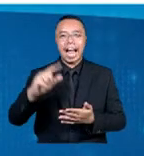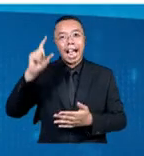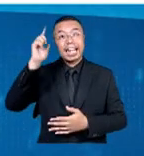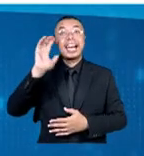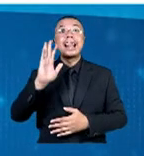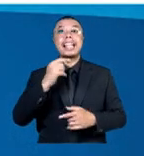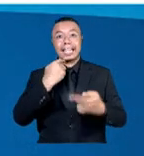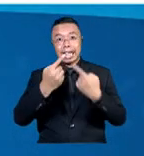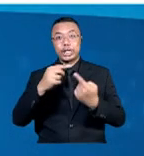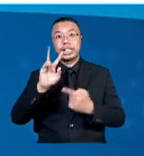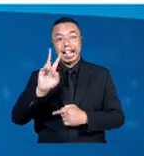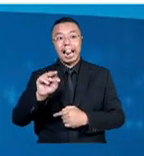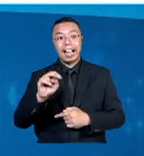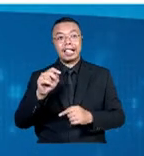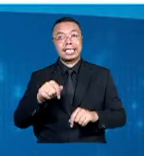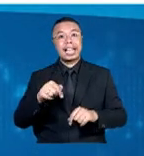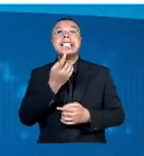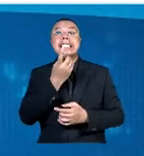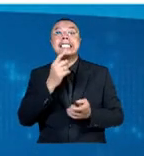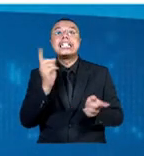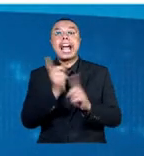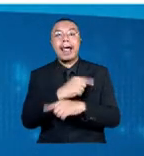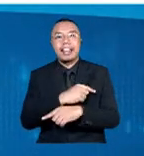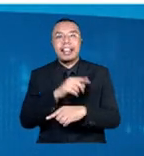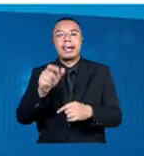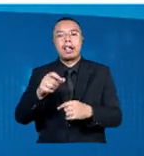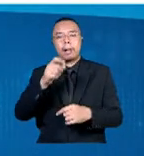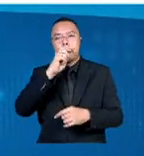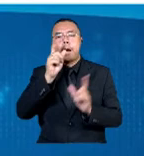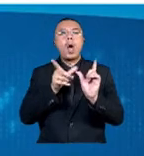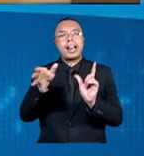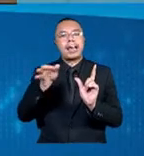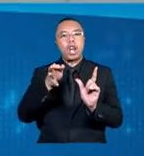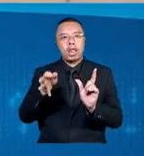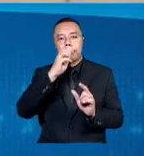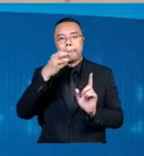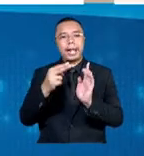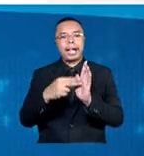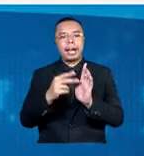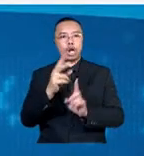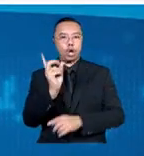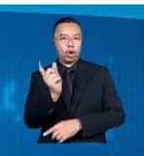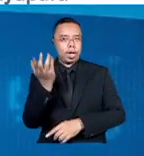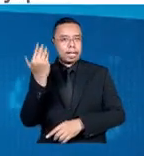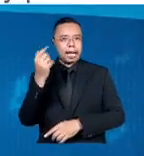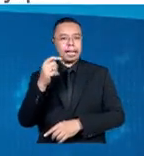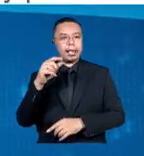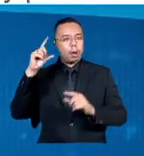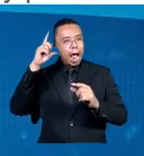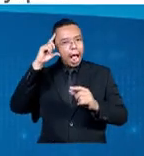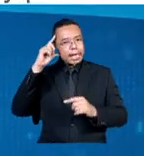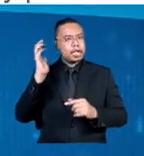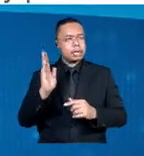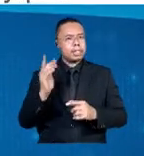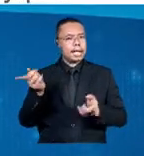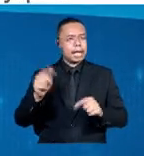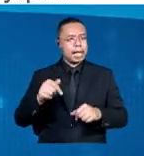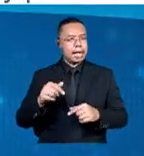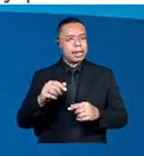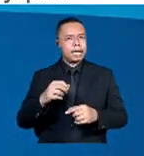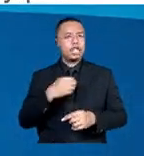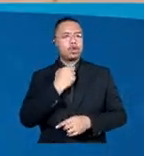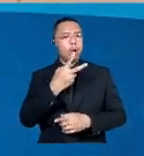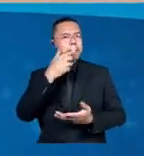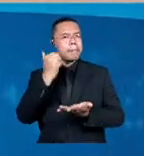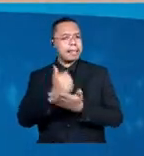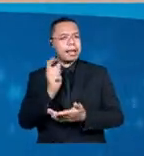nanti kita berbincang lagi. Izin saya akan menuju ke Pak Wali Kota lagi nih, Pak Ben Hur ya. Tadi Mbak Angki di sini juga sebagai salah satu